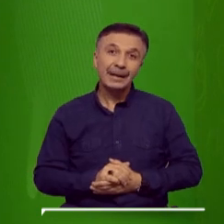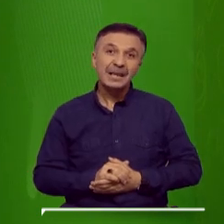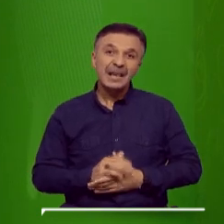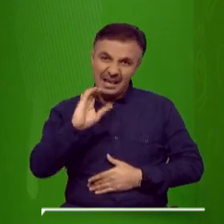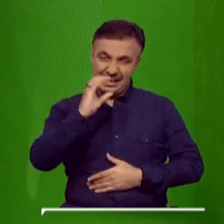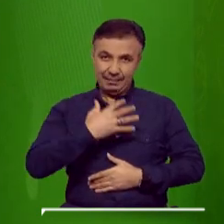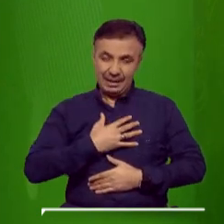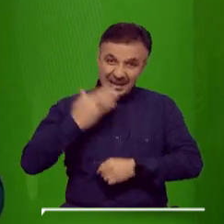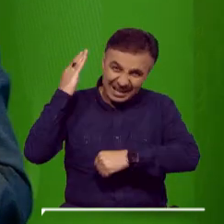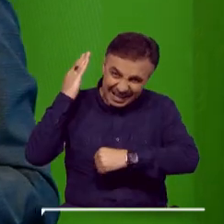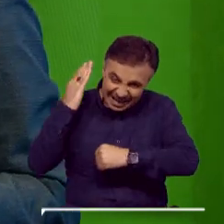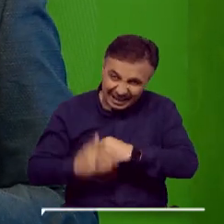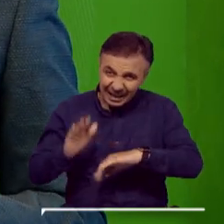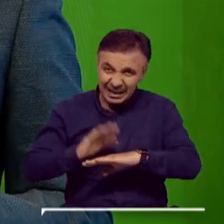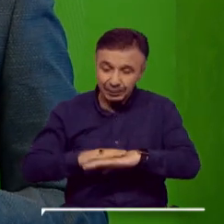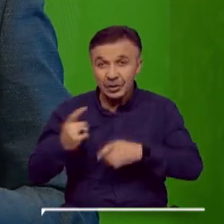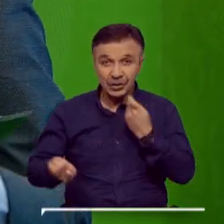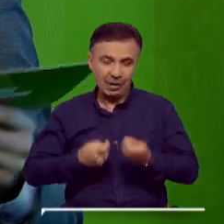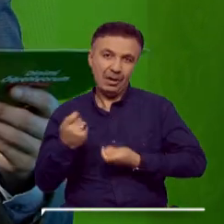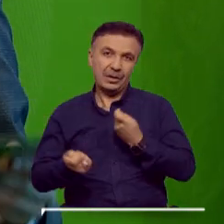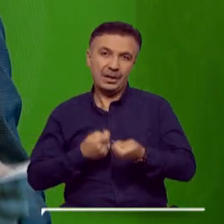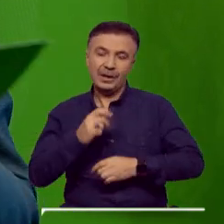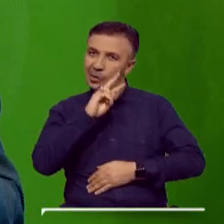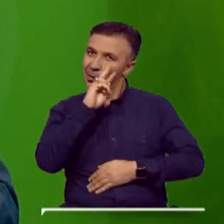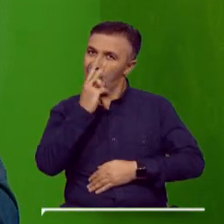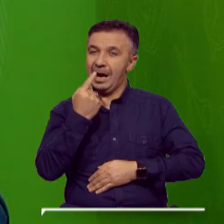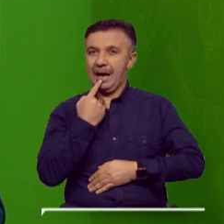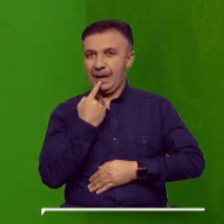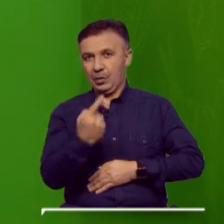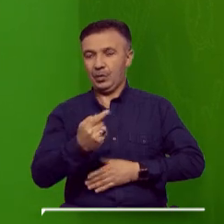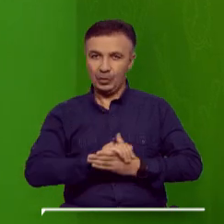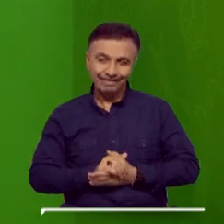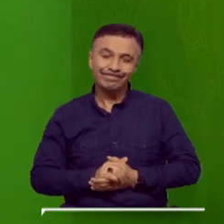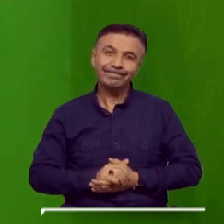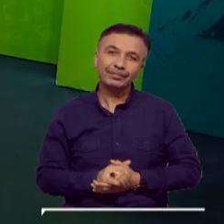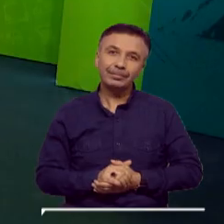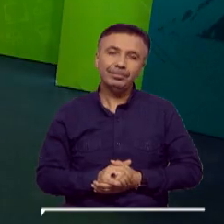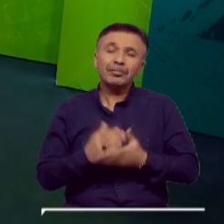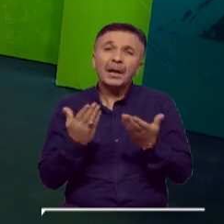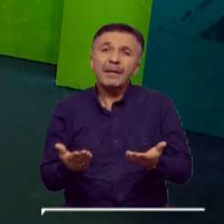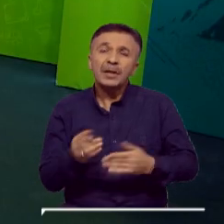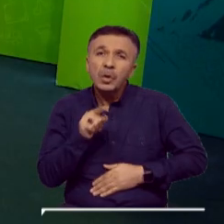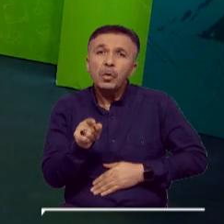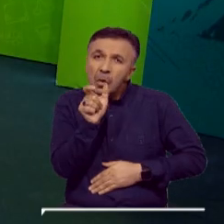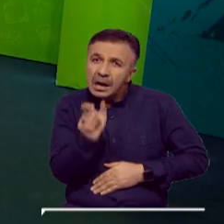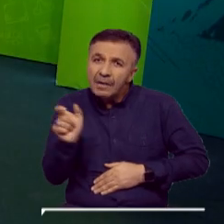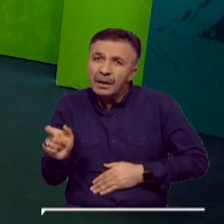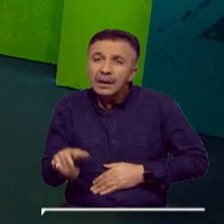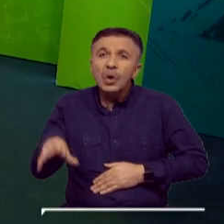Dinimizin yasakladığı davranışlara ise günah diyoruz. Evet, bu kavramları